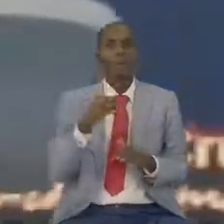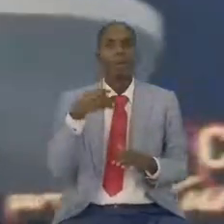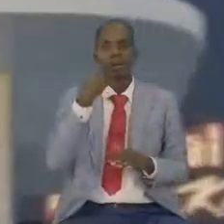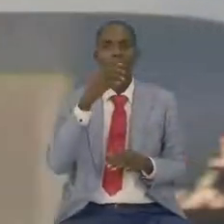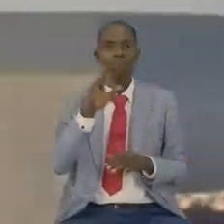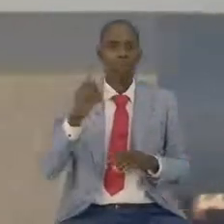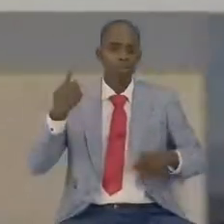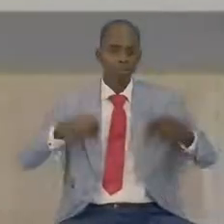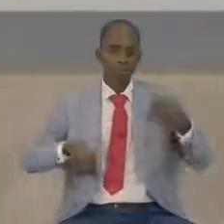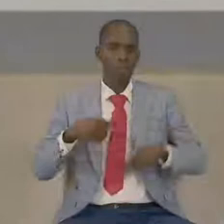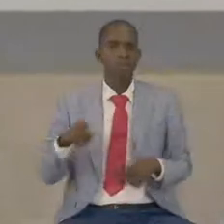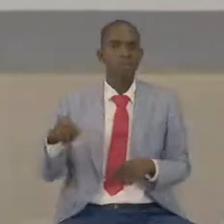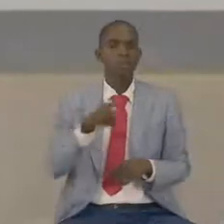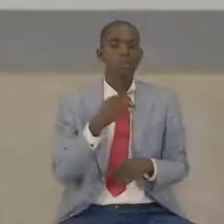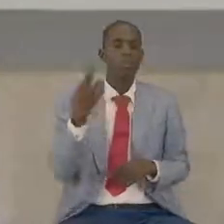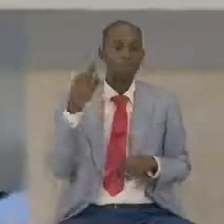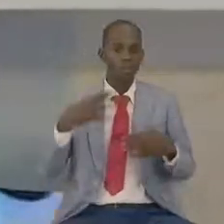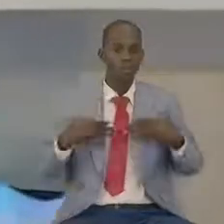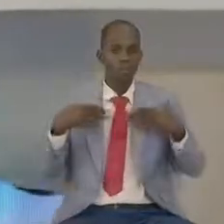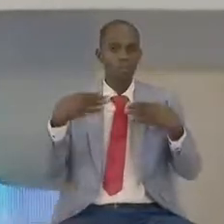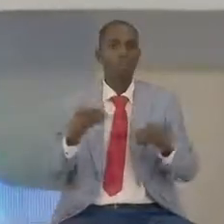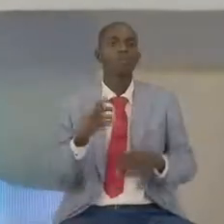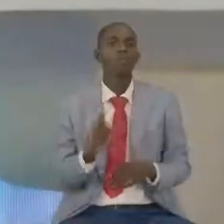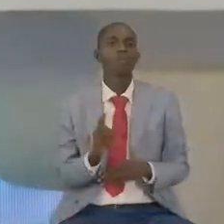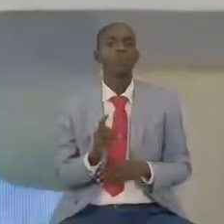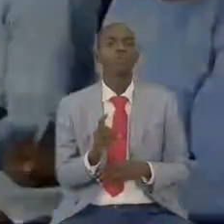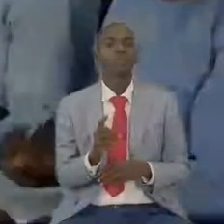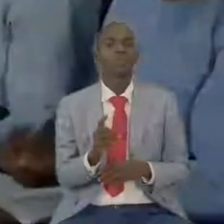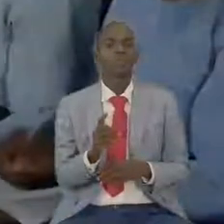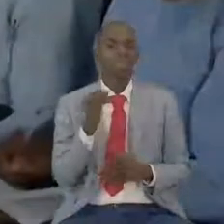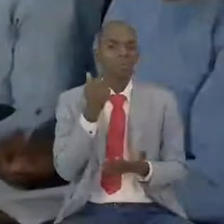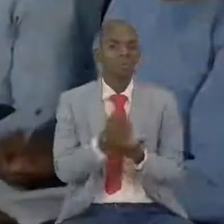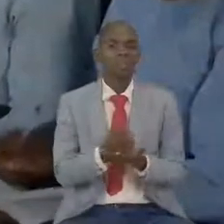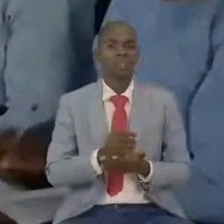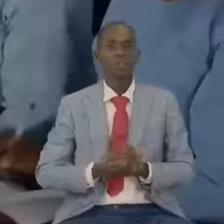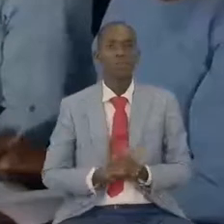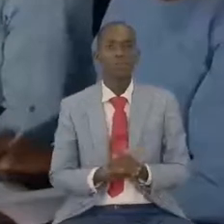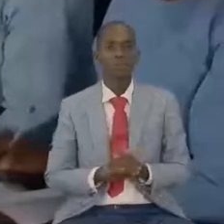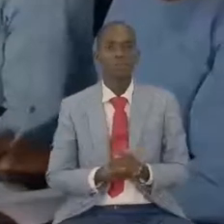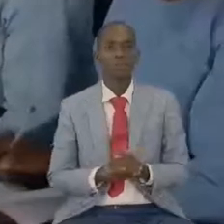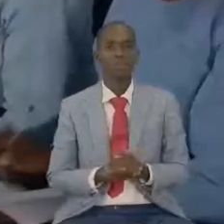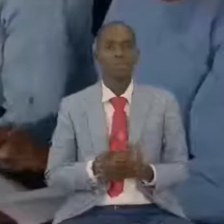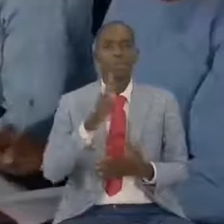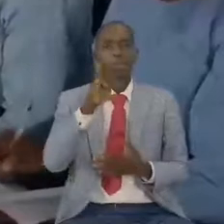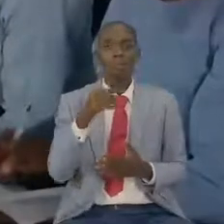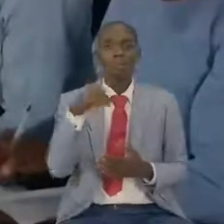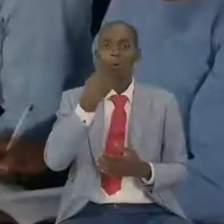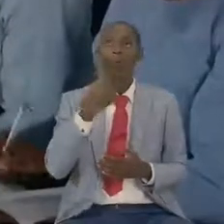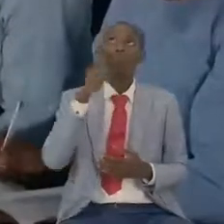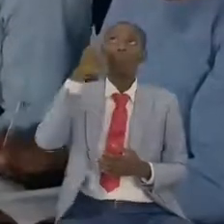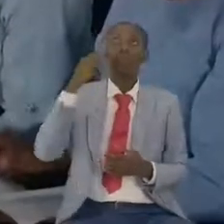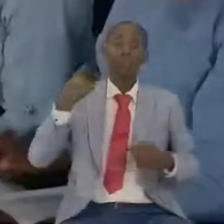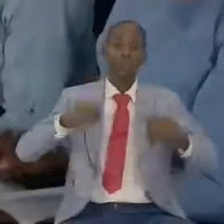lui par les maîtrises duquel vous avez été guéris. Amen. Par les maîtrises duquel vous avez